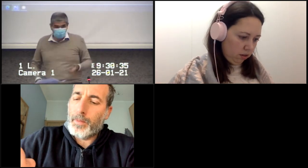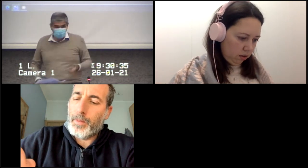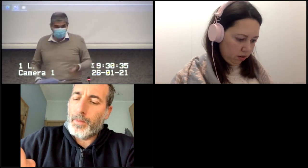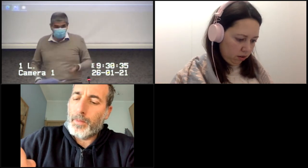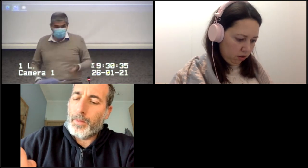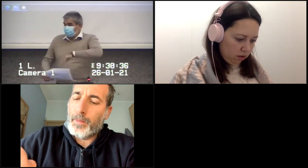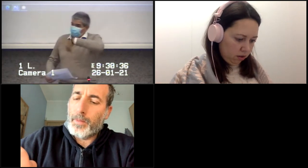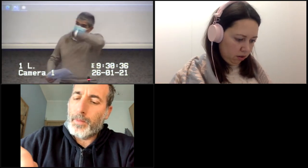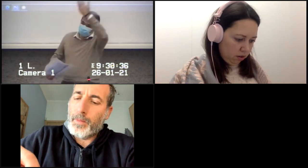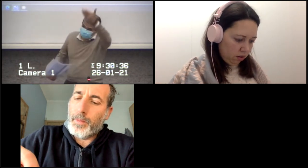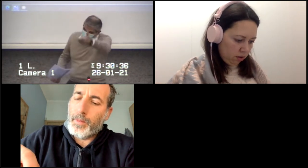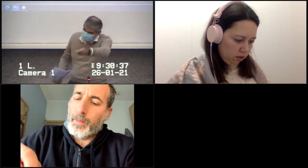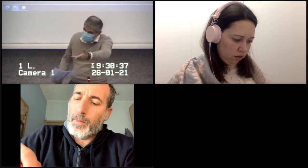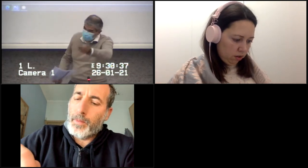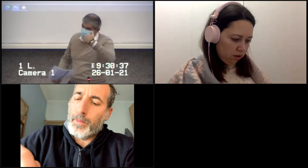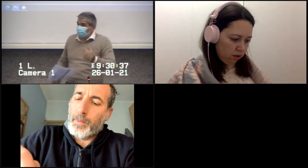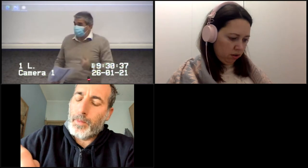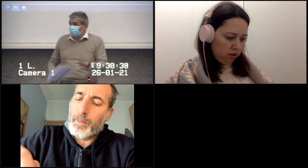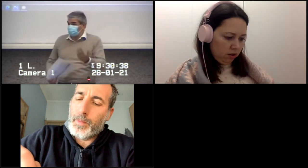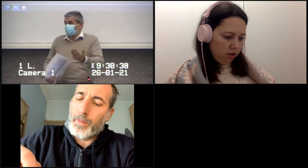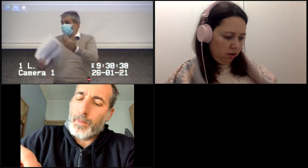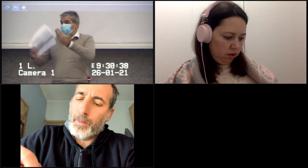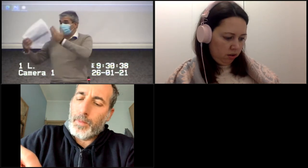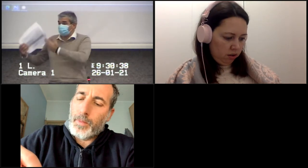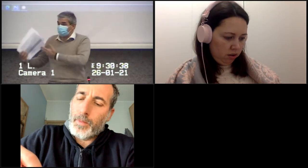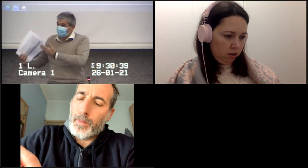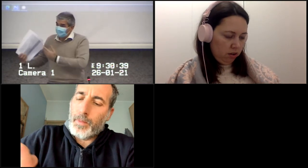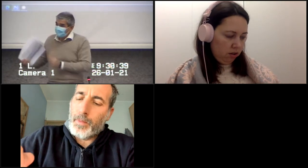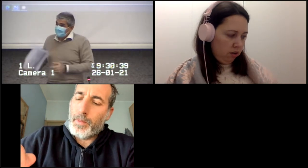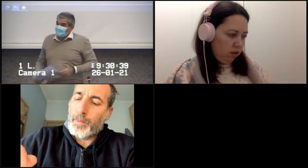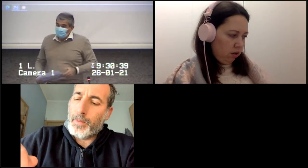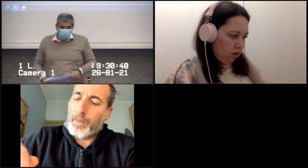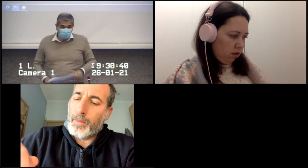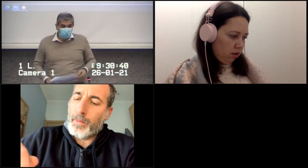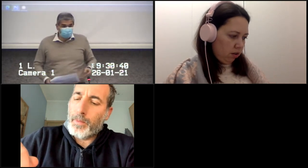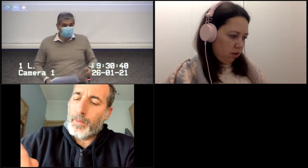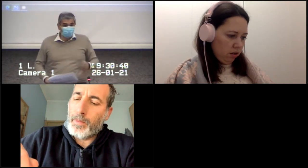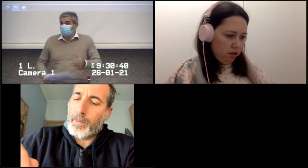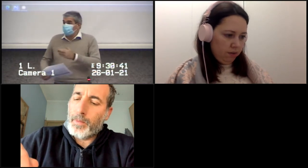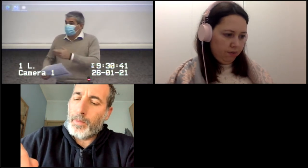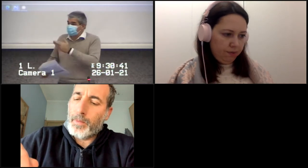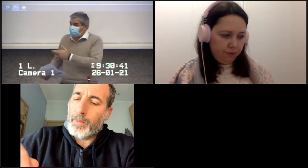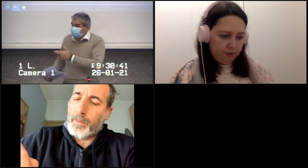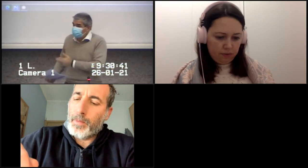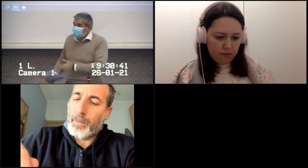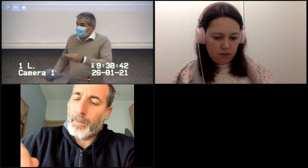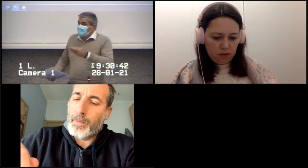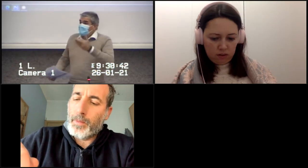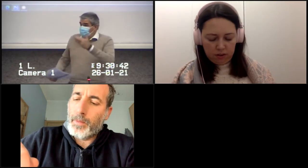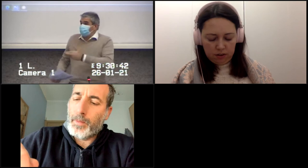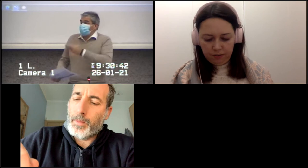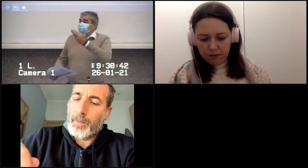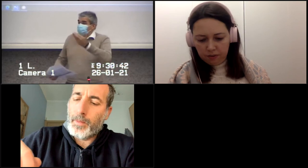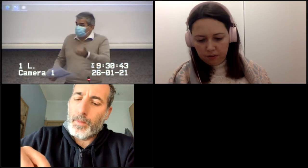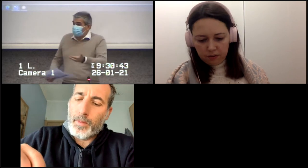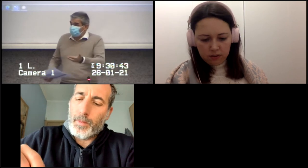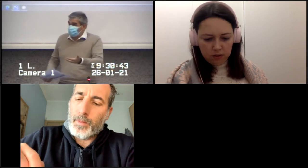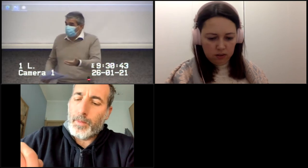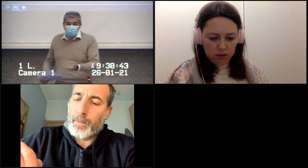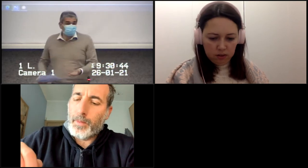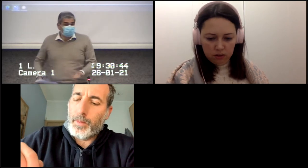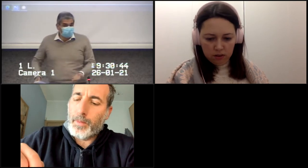costruzione. Torno sempre a dire, ad esempio, facciamo l'inverso, andiamo in una realtà come quella delle comunità montane, dove il